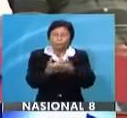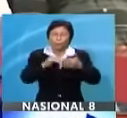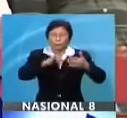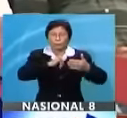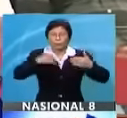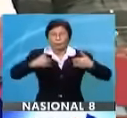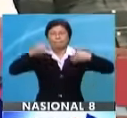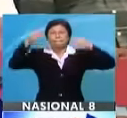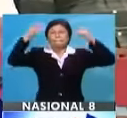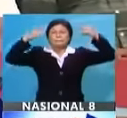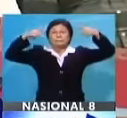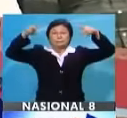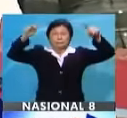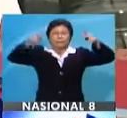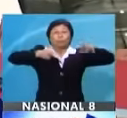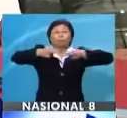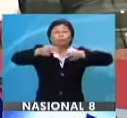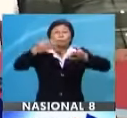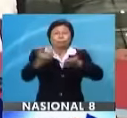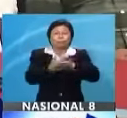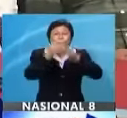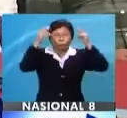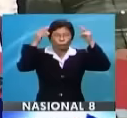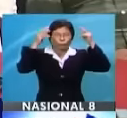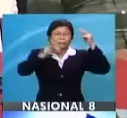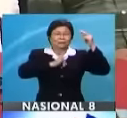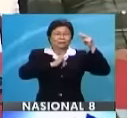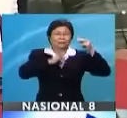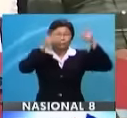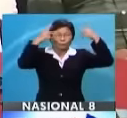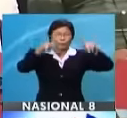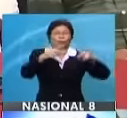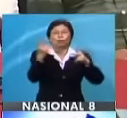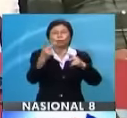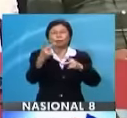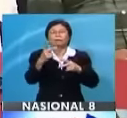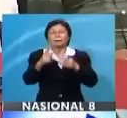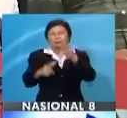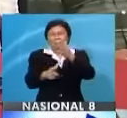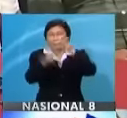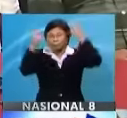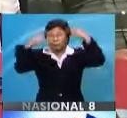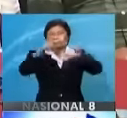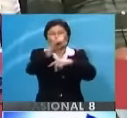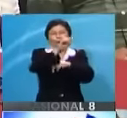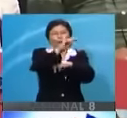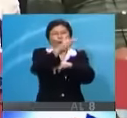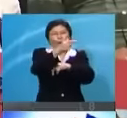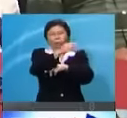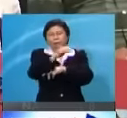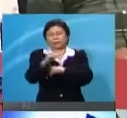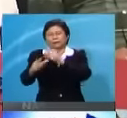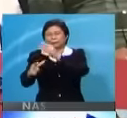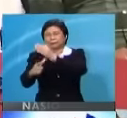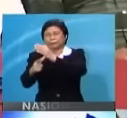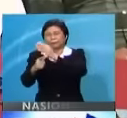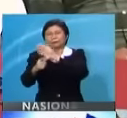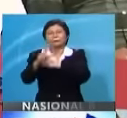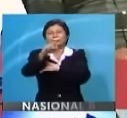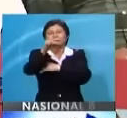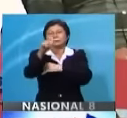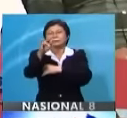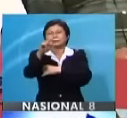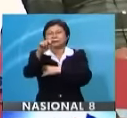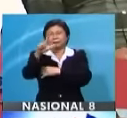sebagai presiden, ya. Dua naik presiden iaitu Ong Kim Swee dan juga timbalan, ya, Zainal